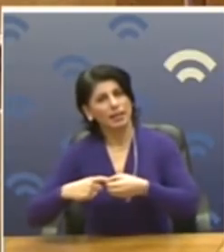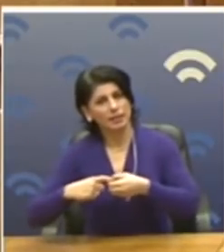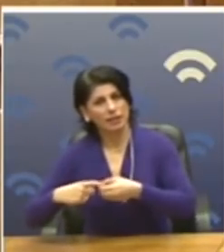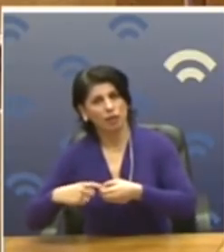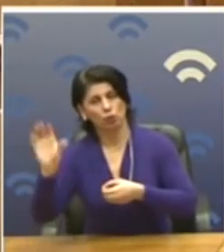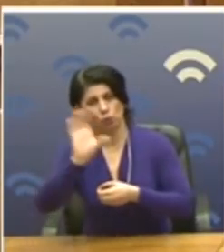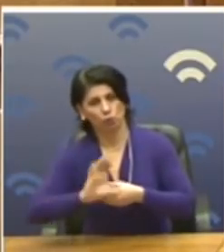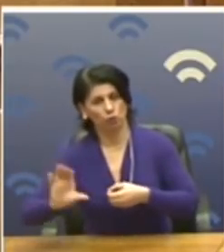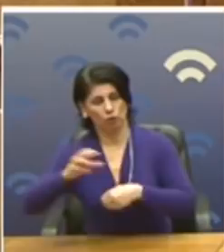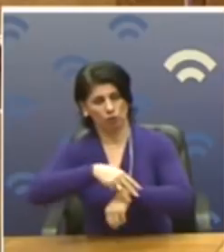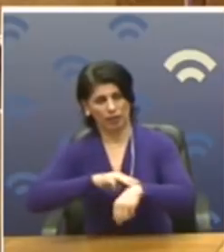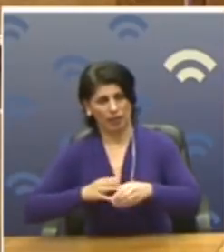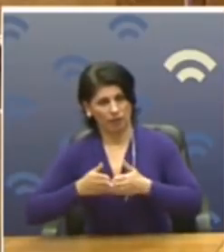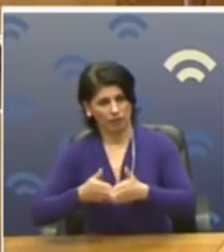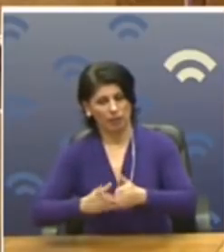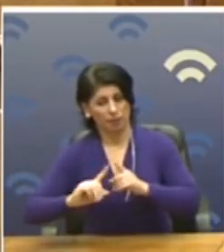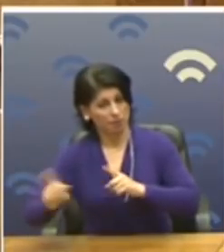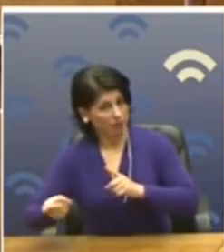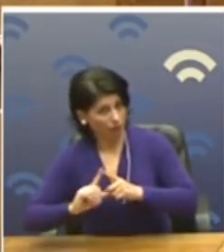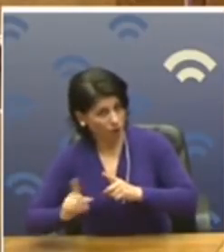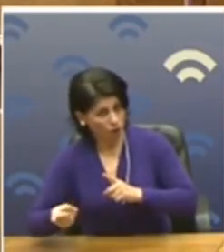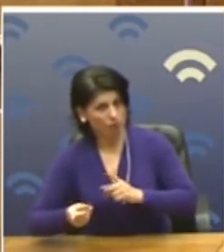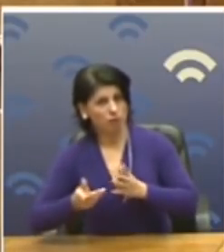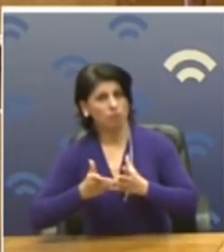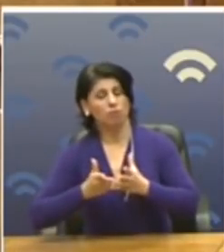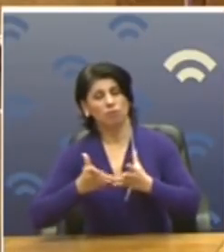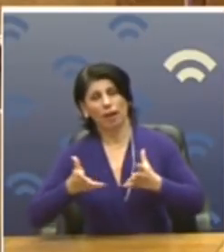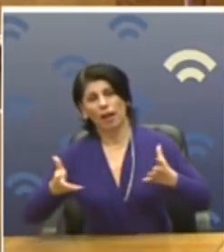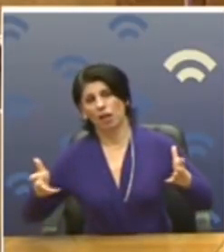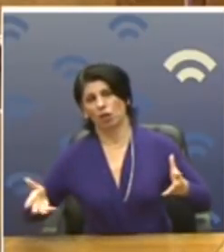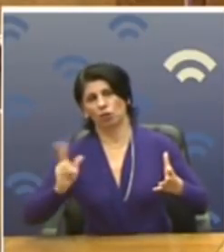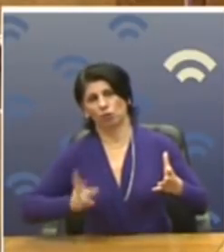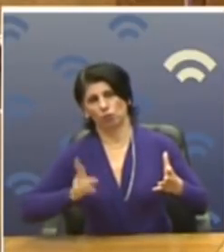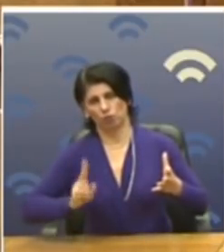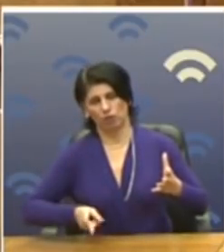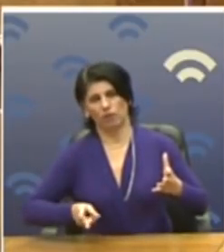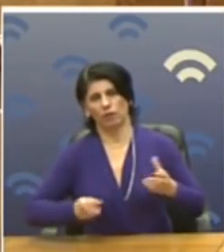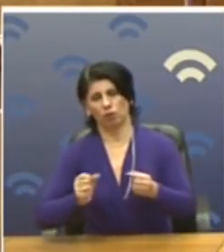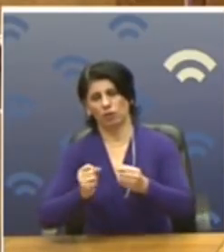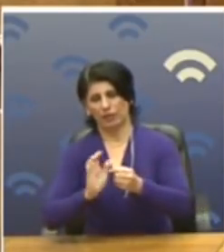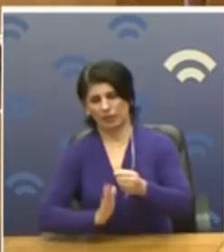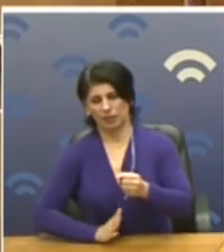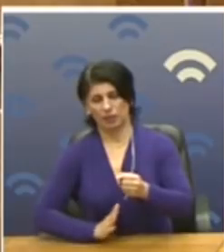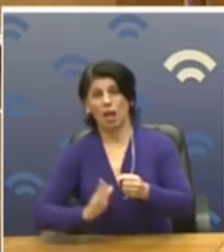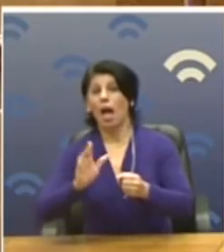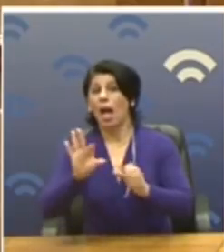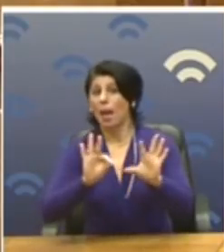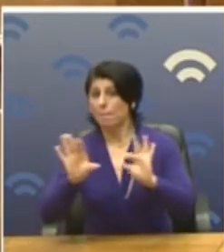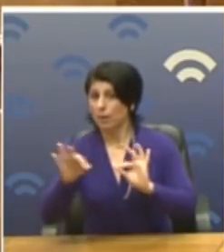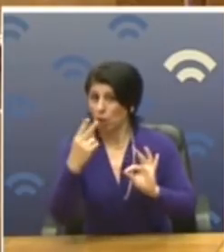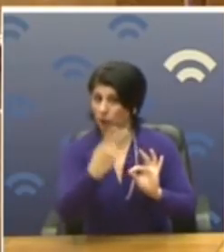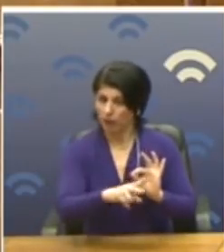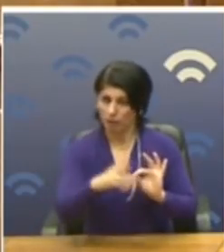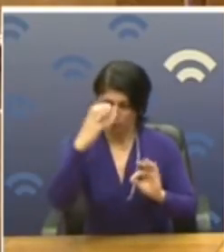ναυτιλία, γενικότερα τις μεταφορές, η οποία μεγαλώνει τους κινδύνους μπροστά στην κρίση. Επιλογή δική σας ήταν